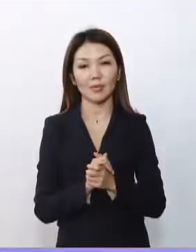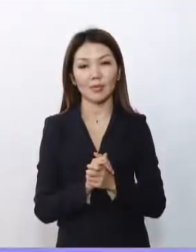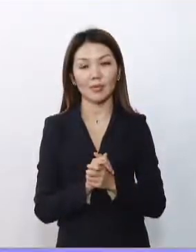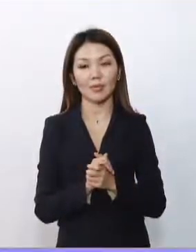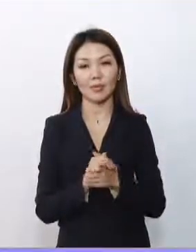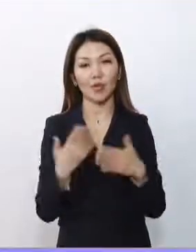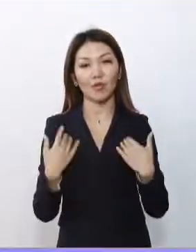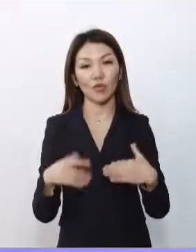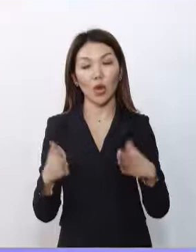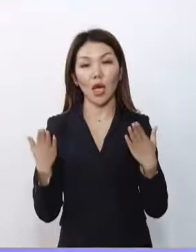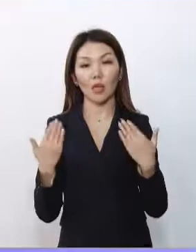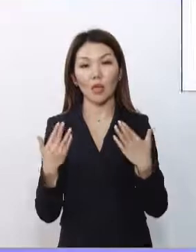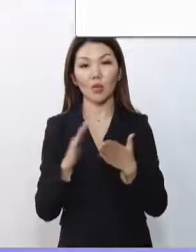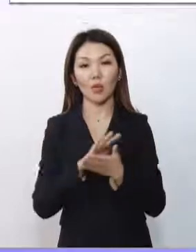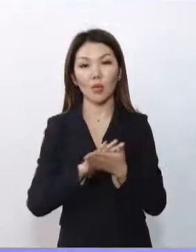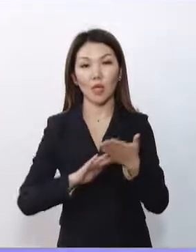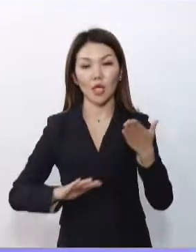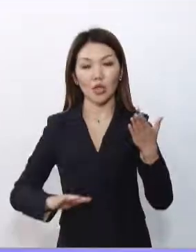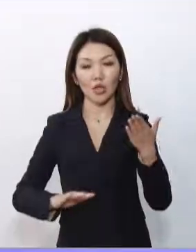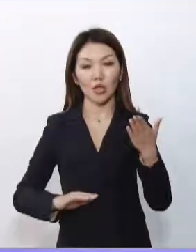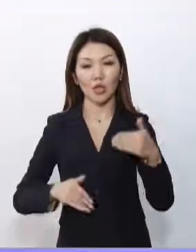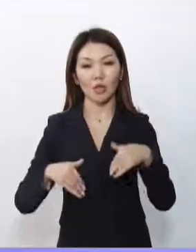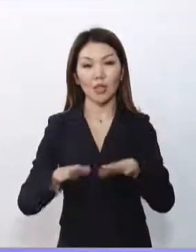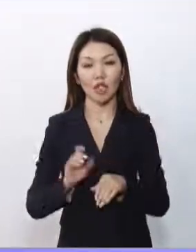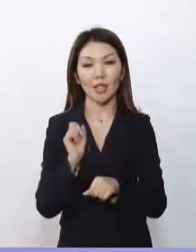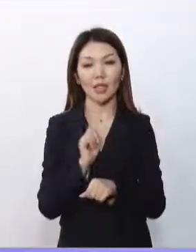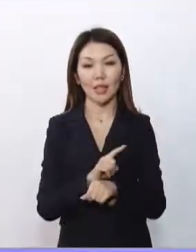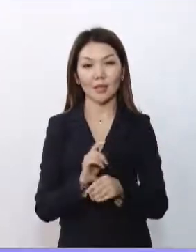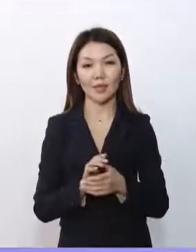отдохнули и продолжим решать задачи